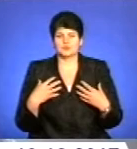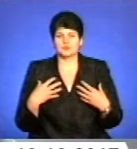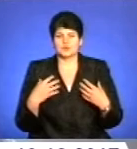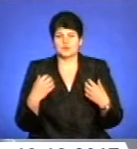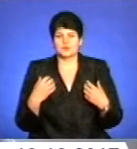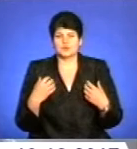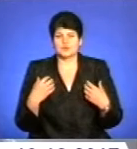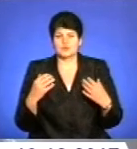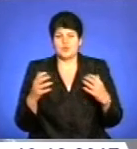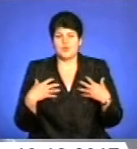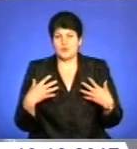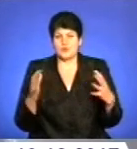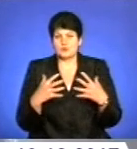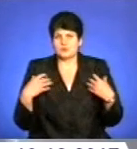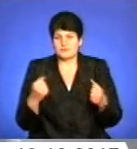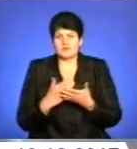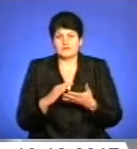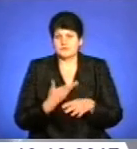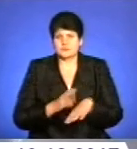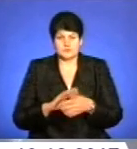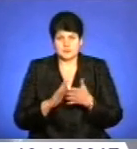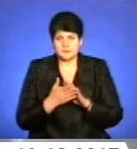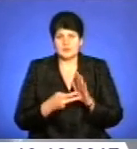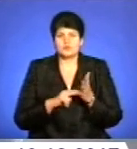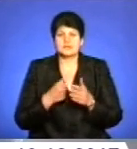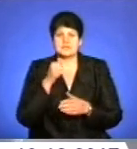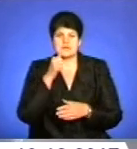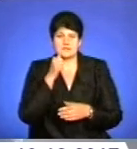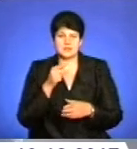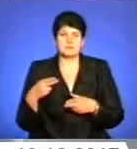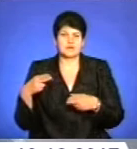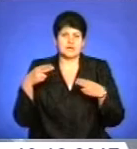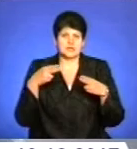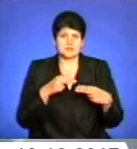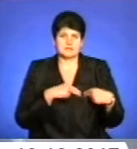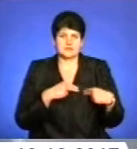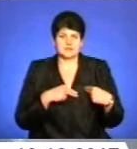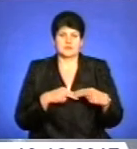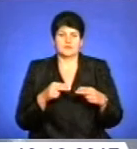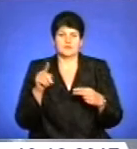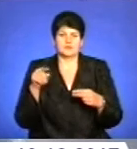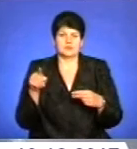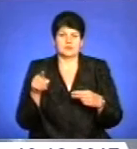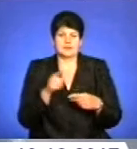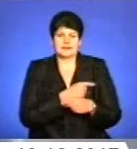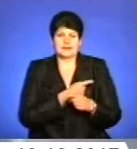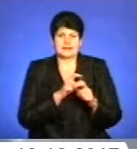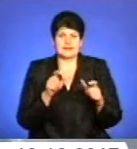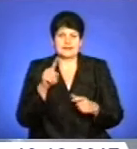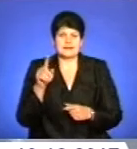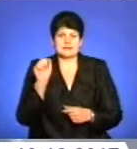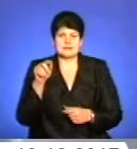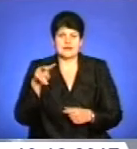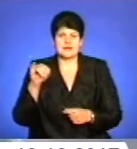стані. І планується на завтра приїхати працівники номерної лікарні з Залісті,